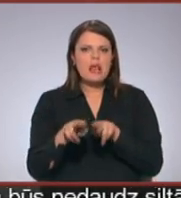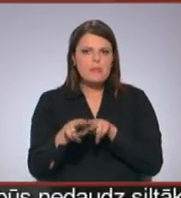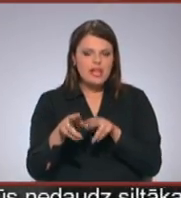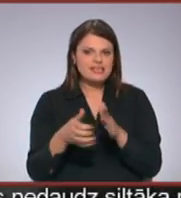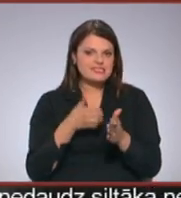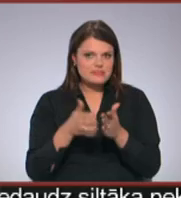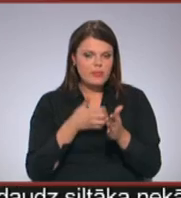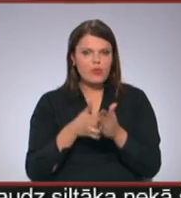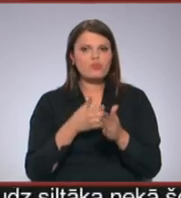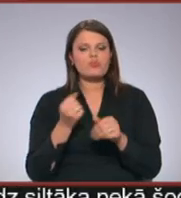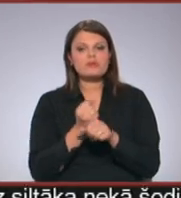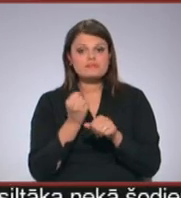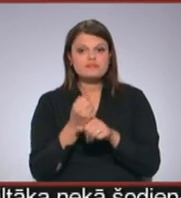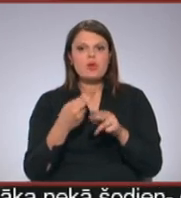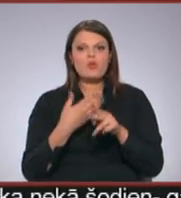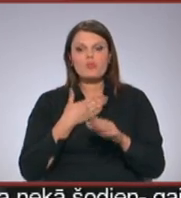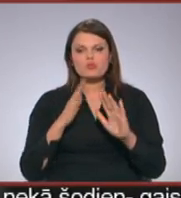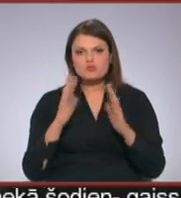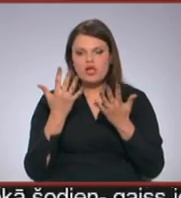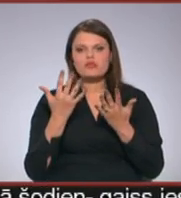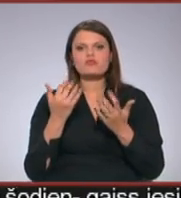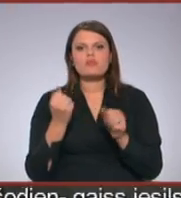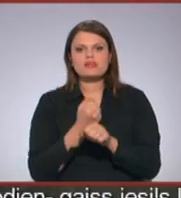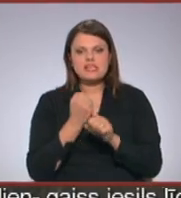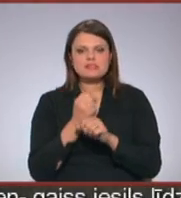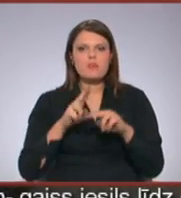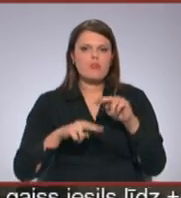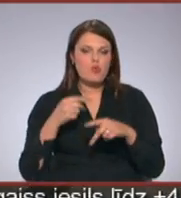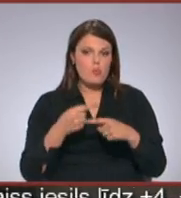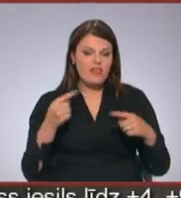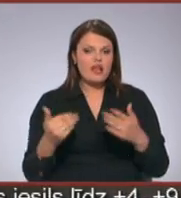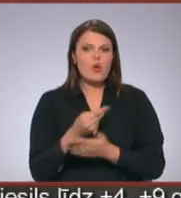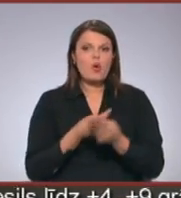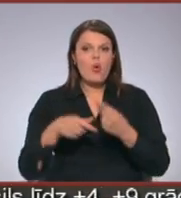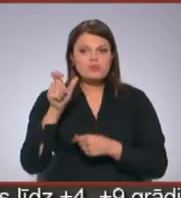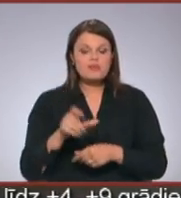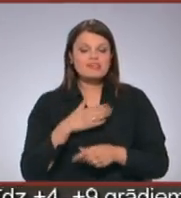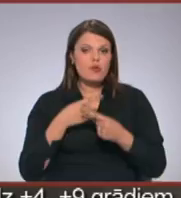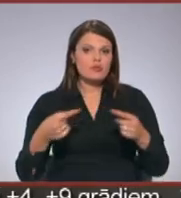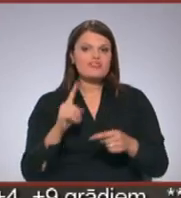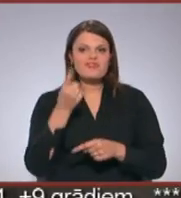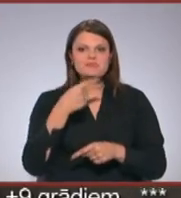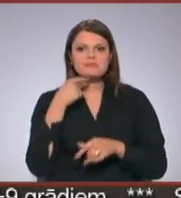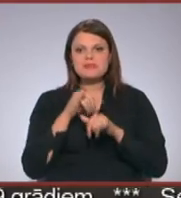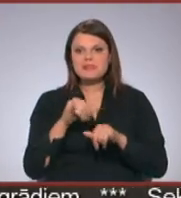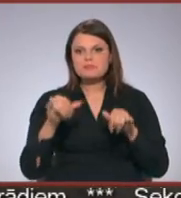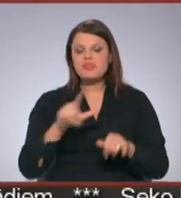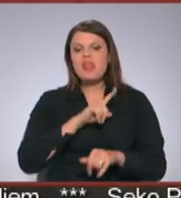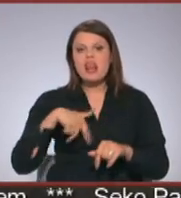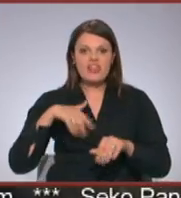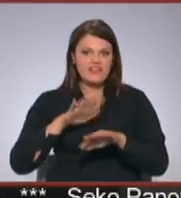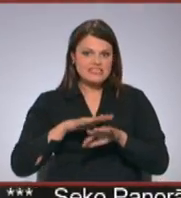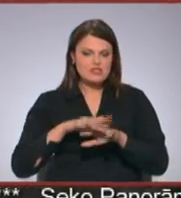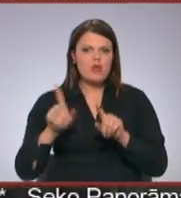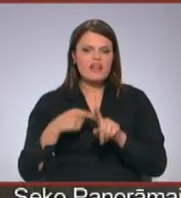šķiedvielas. Spalstām uzgadījumā aiziet būvmateriālā. Jaunie uzņēmēji savu produktu vispirms vēlas izplatīt Latvijas tirgū.